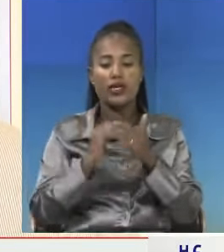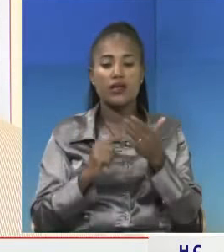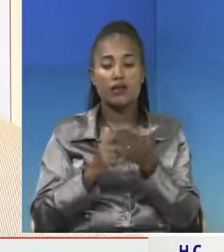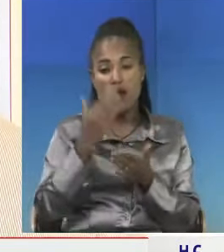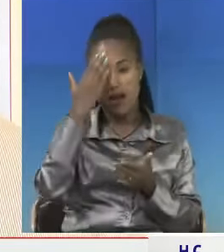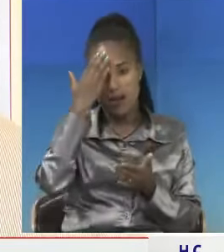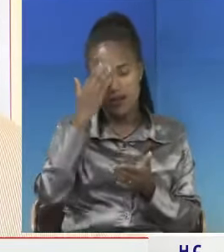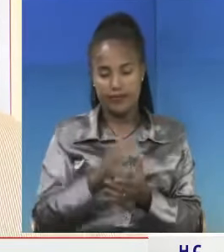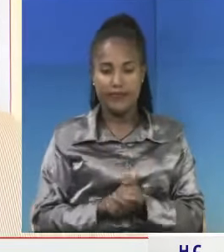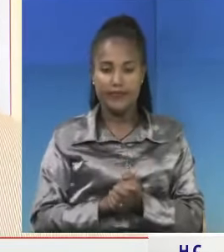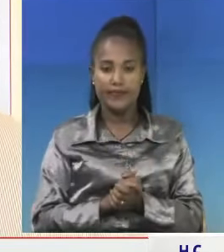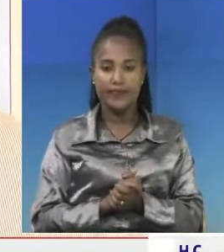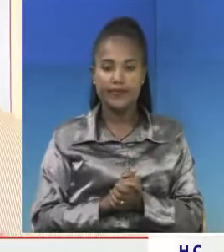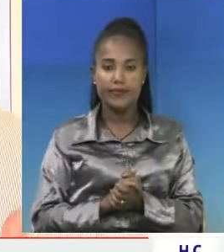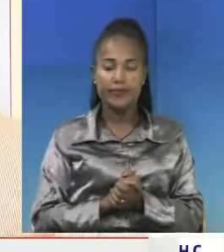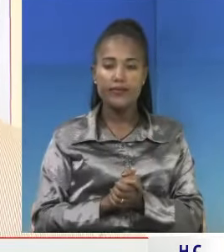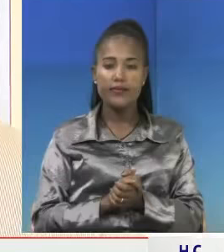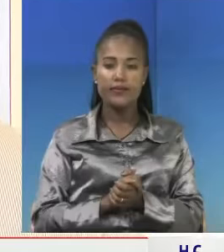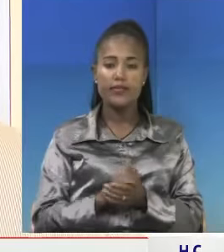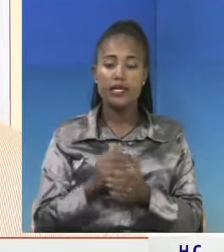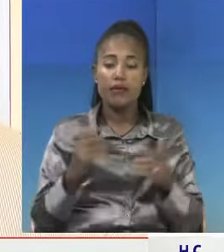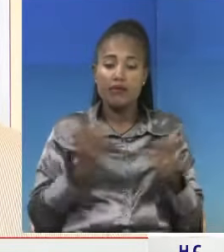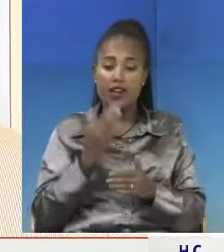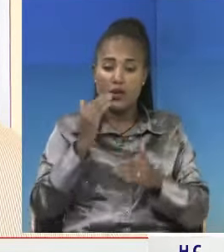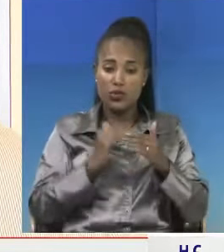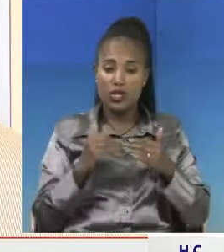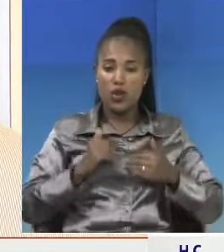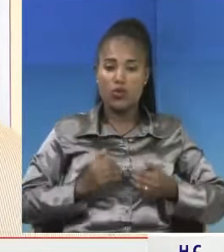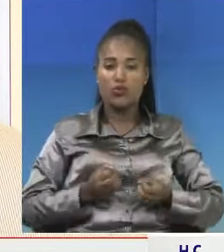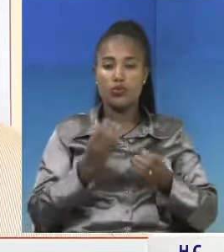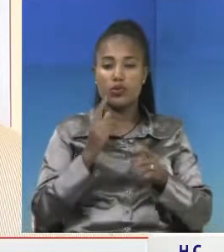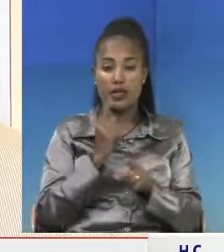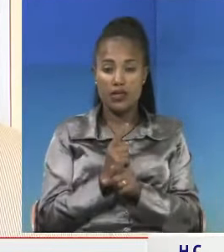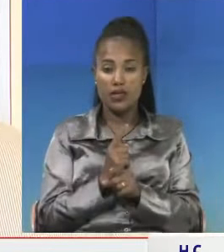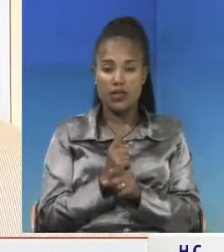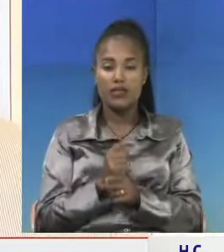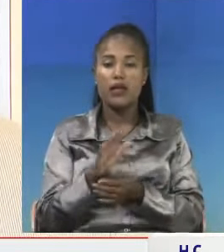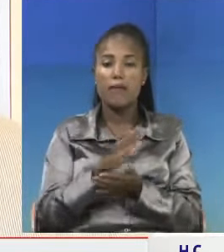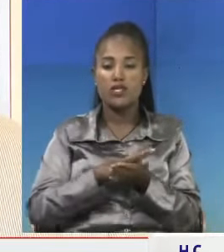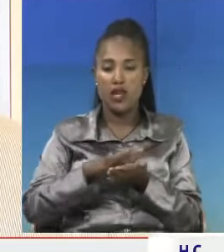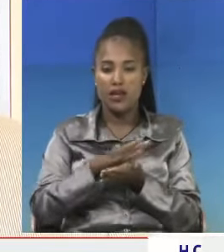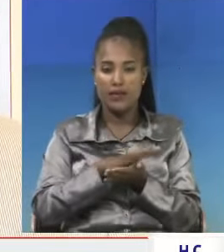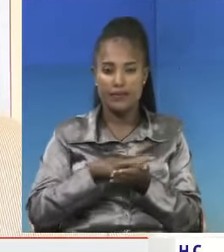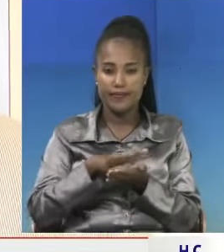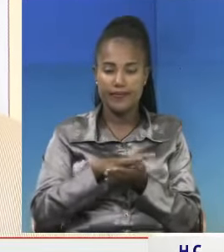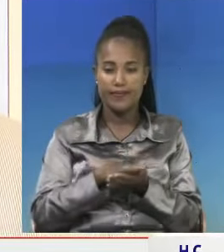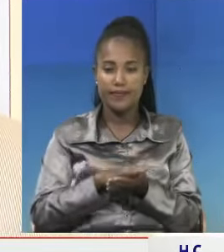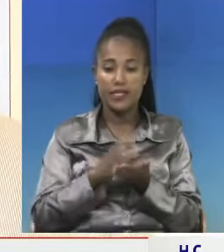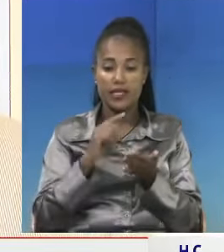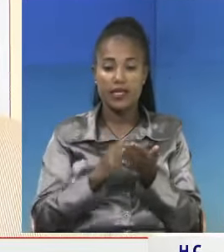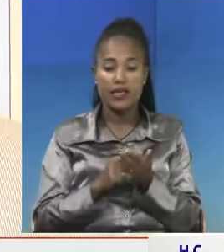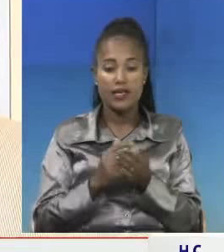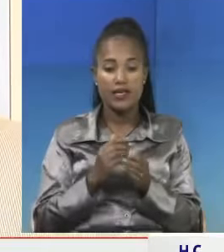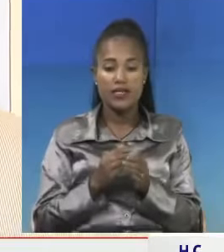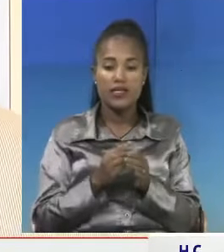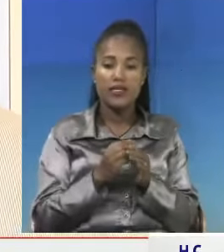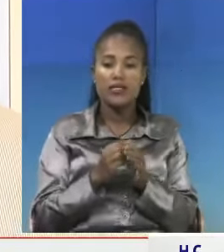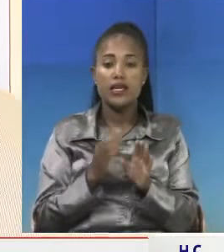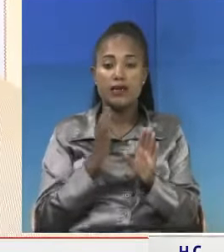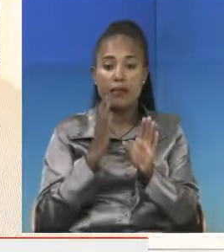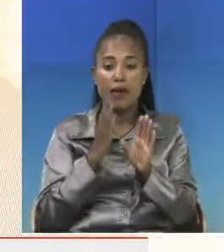ታውቃለህ። በፊር ወይንም በፍርሃት ውስጥ ነው ያሉት ብዙዎቹ፣ አይደለም ትረበሻለህ። ይሄ ሳይኮሶሻል